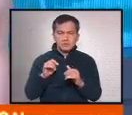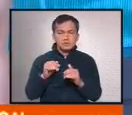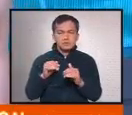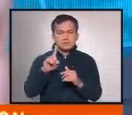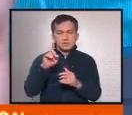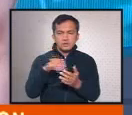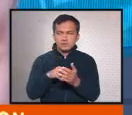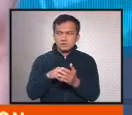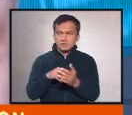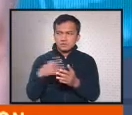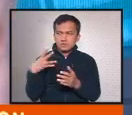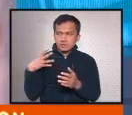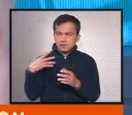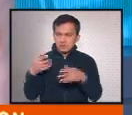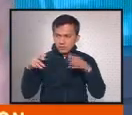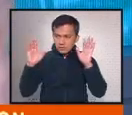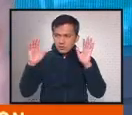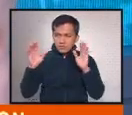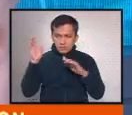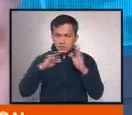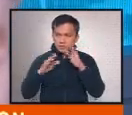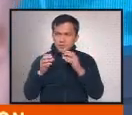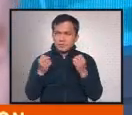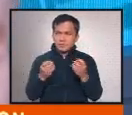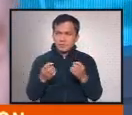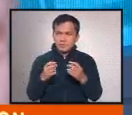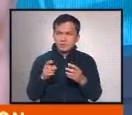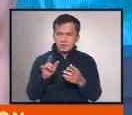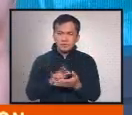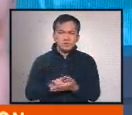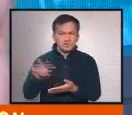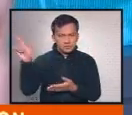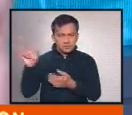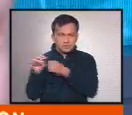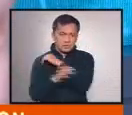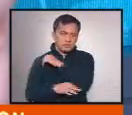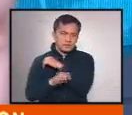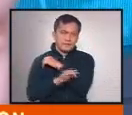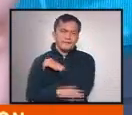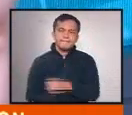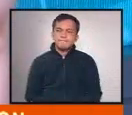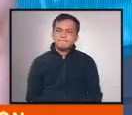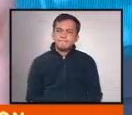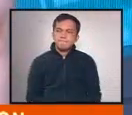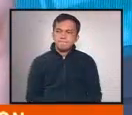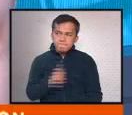ang hinihintay na sumuko. Ang problema, marami raw ay nasa abroad na.